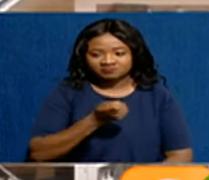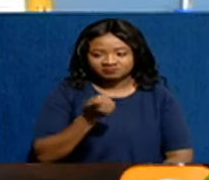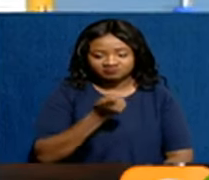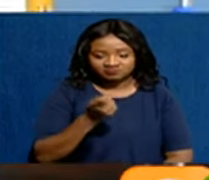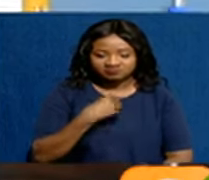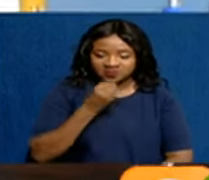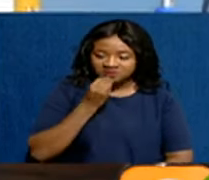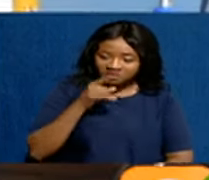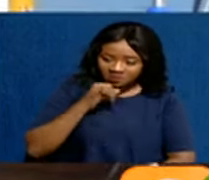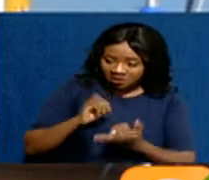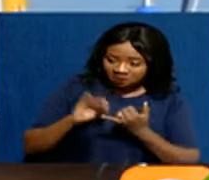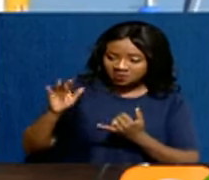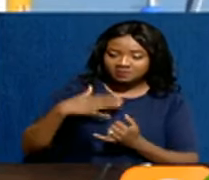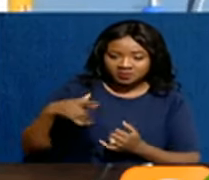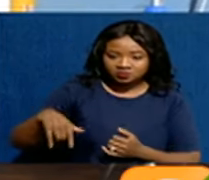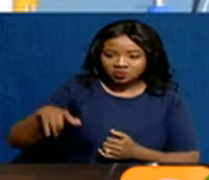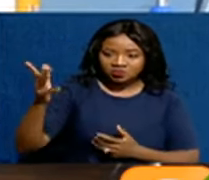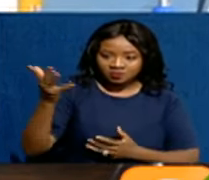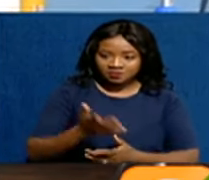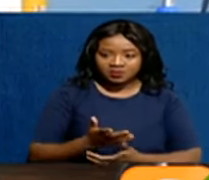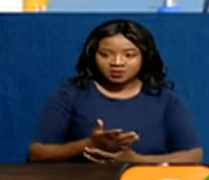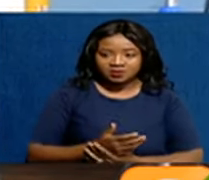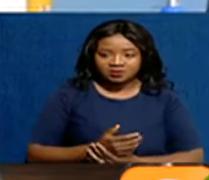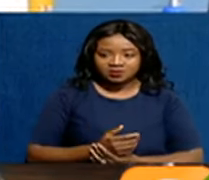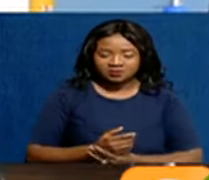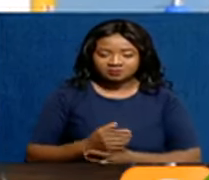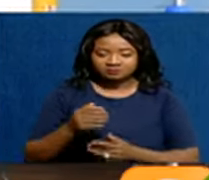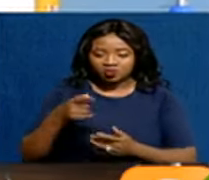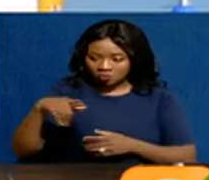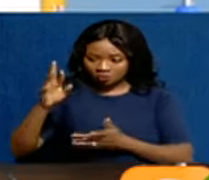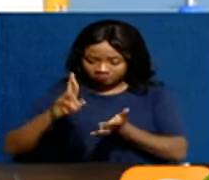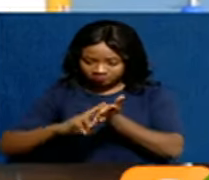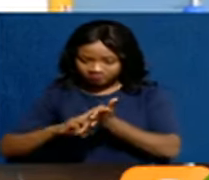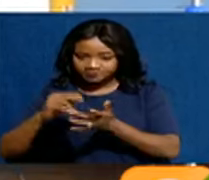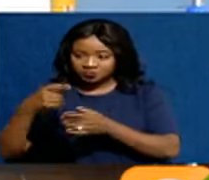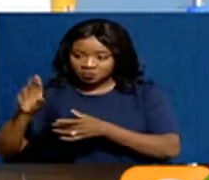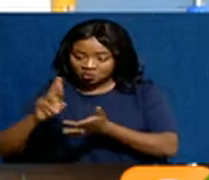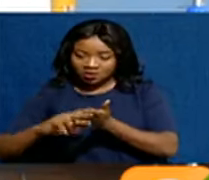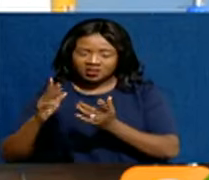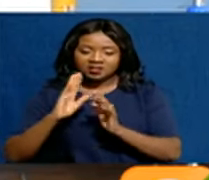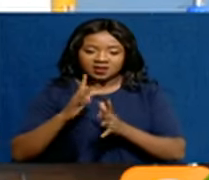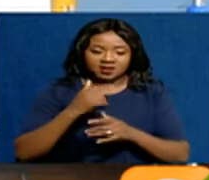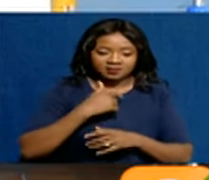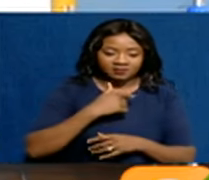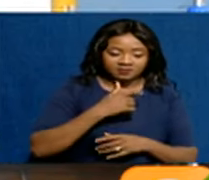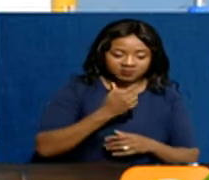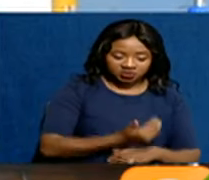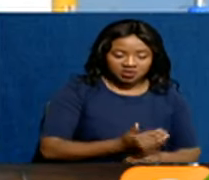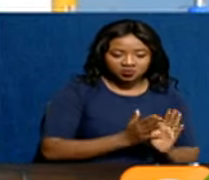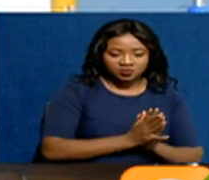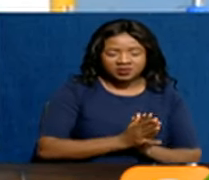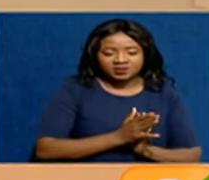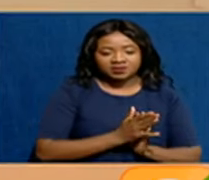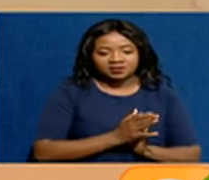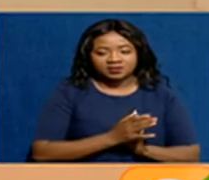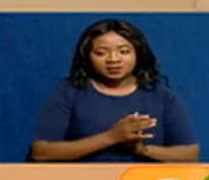Nikaambia mzee yake aende alete afanye registration. Then akawacha mama na huyu kijana mdogo alikuwa